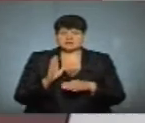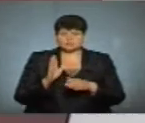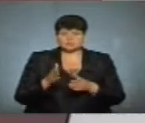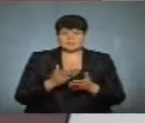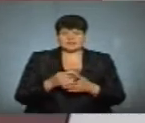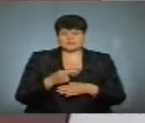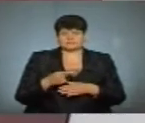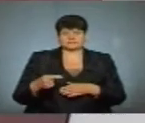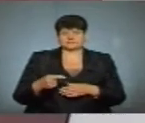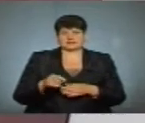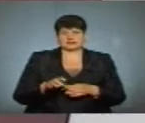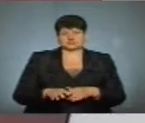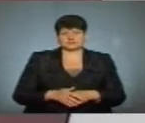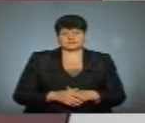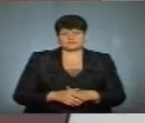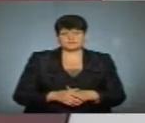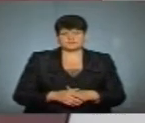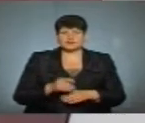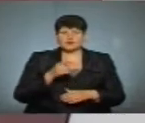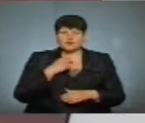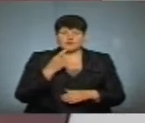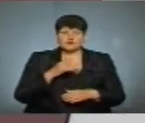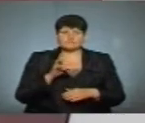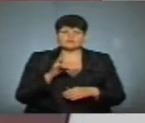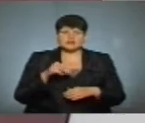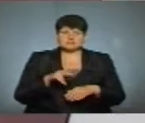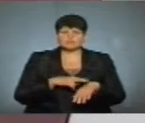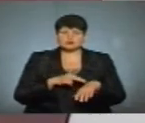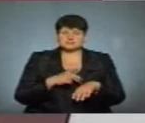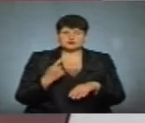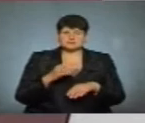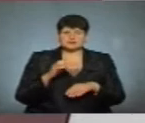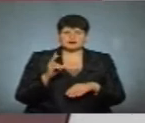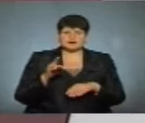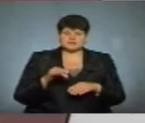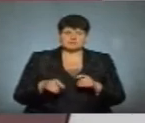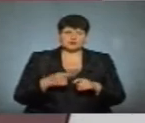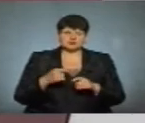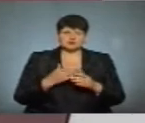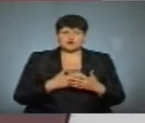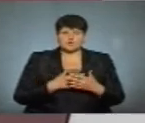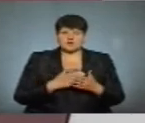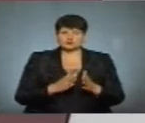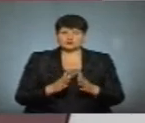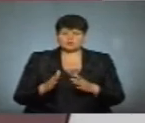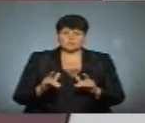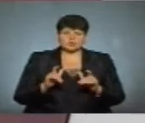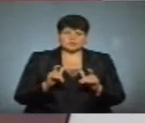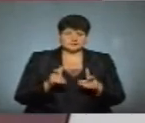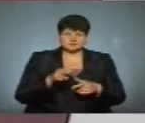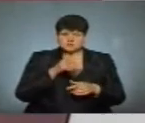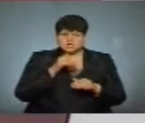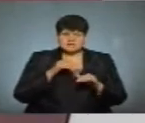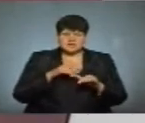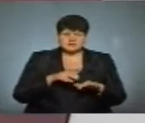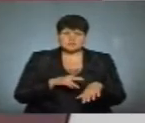рішення. За словами речника Нацполіції області Сергія Крети, порушень громадського порядку або карантину під час